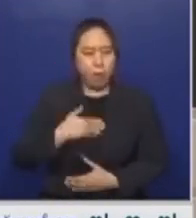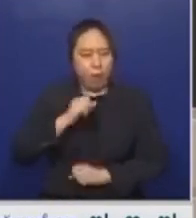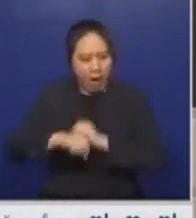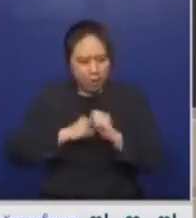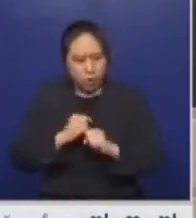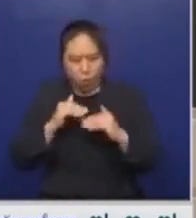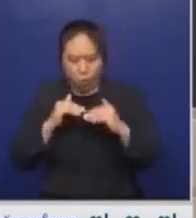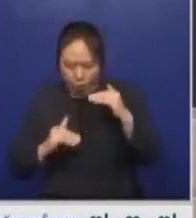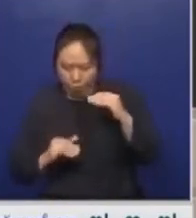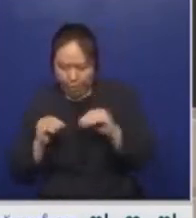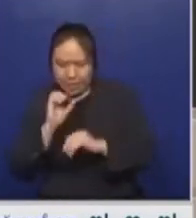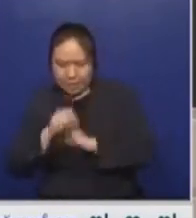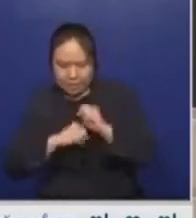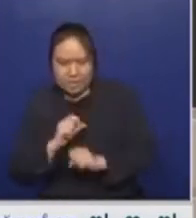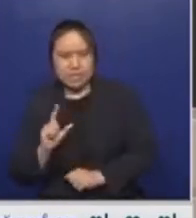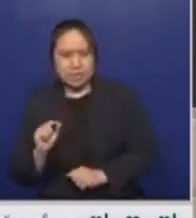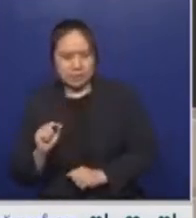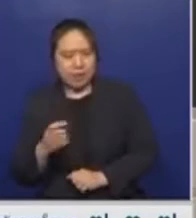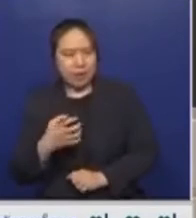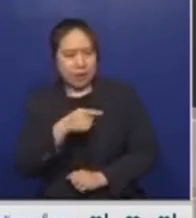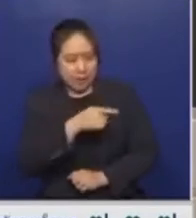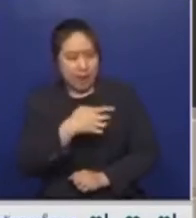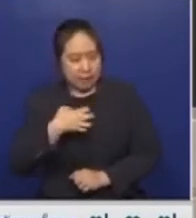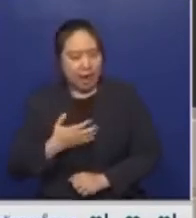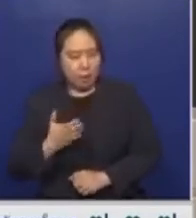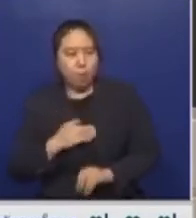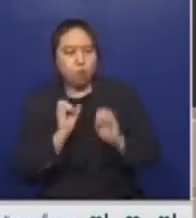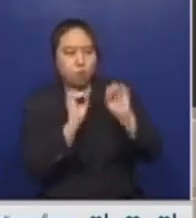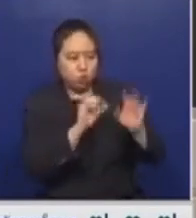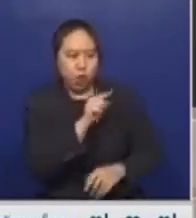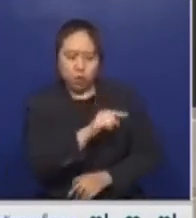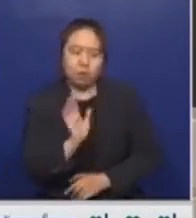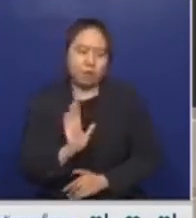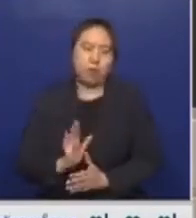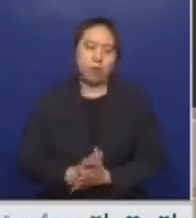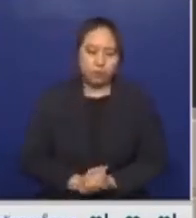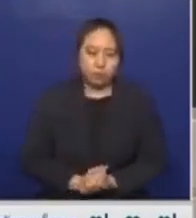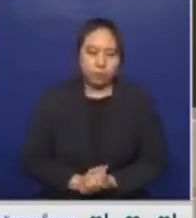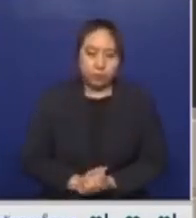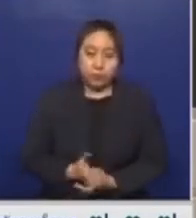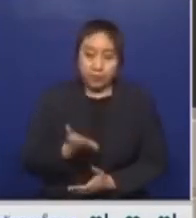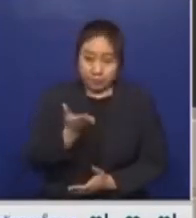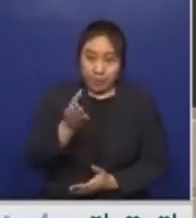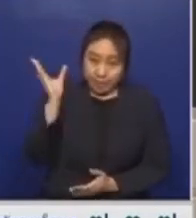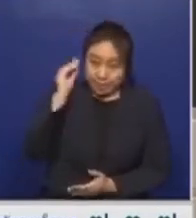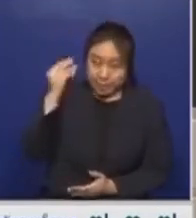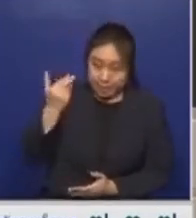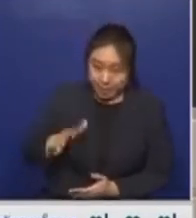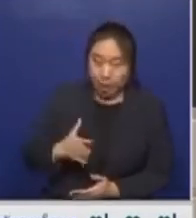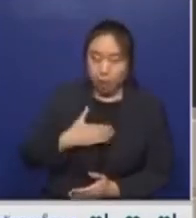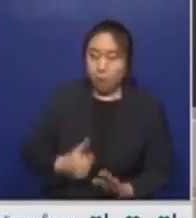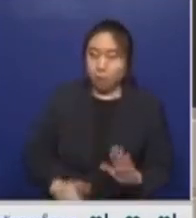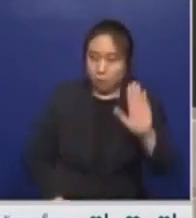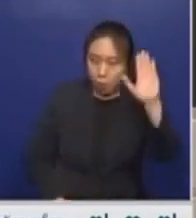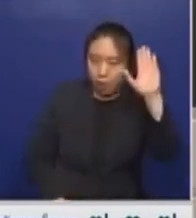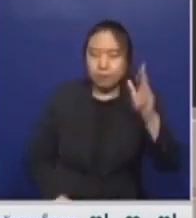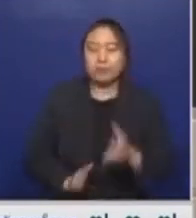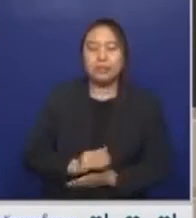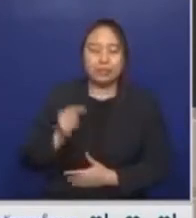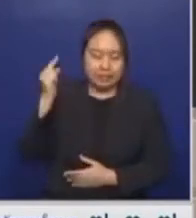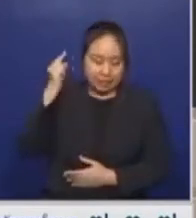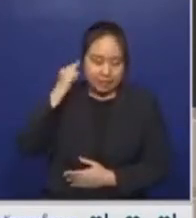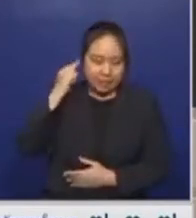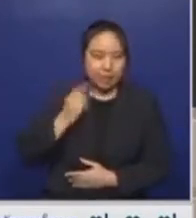านเกือบ20ปีอย่าให้ท่านต้องมาฟังผมสอนเลยครับ ท่านได้ยินยังครับท่านประธานครับผมประท้วงครับ ได้ยินครับ